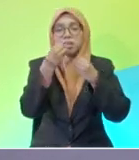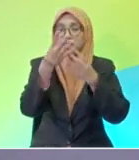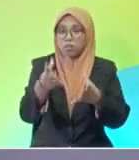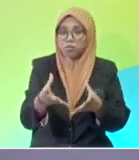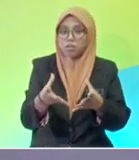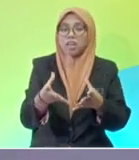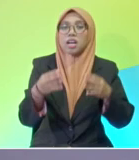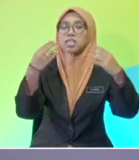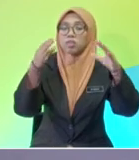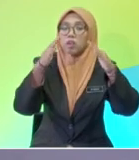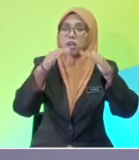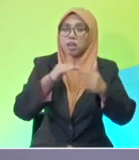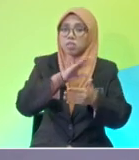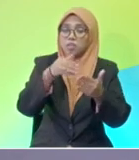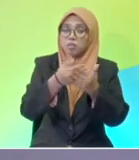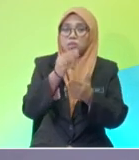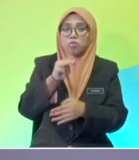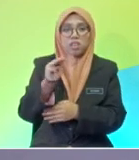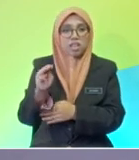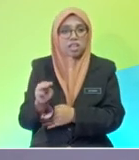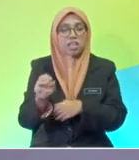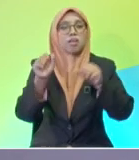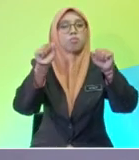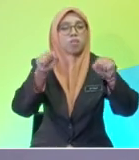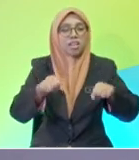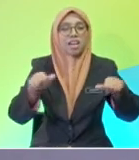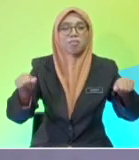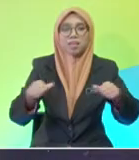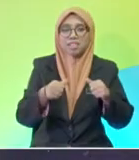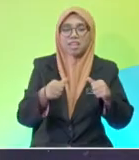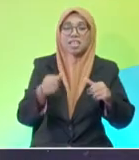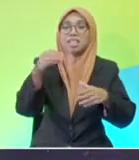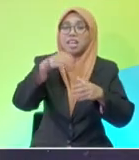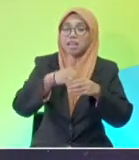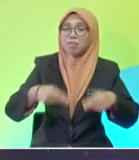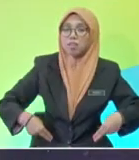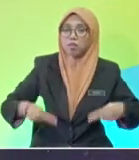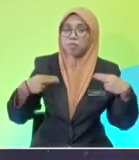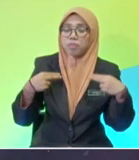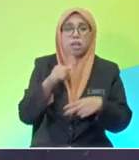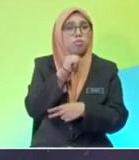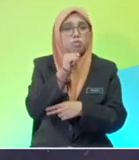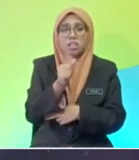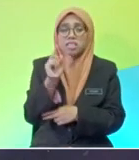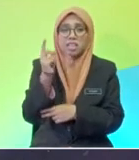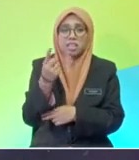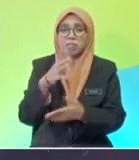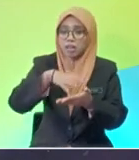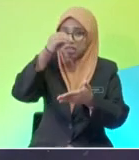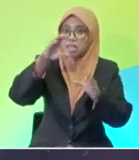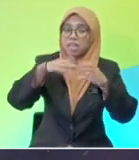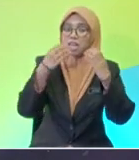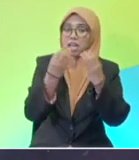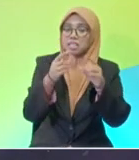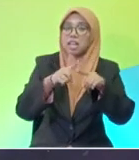boleh terus amalkan sikap baik hati kita belajar di kelas saja tetapi mereka untuk